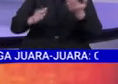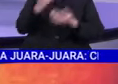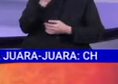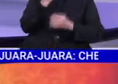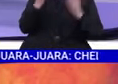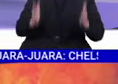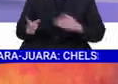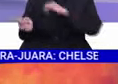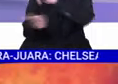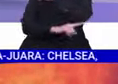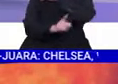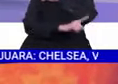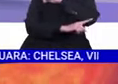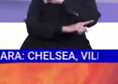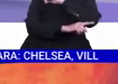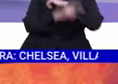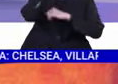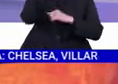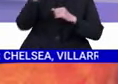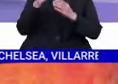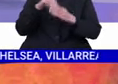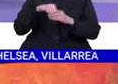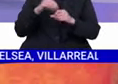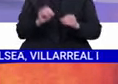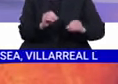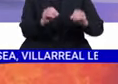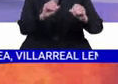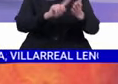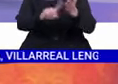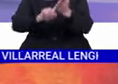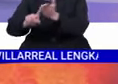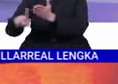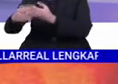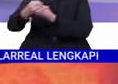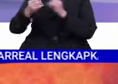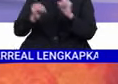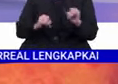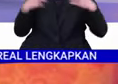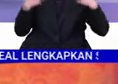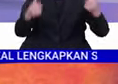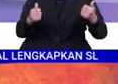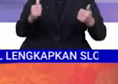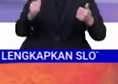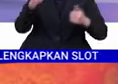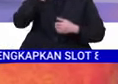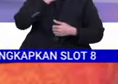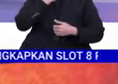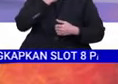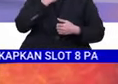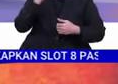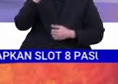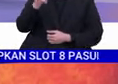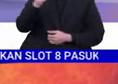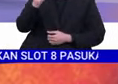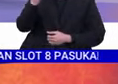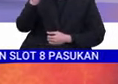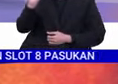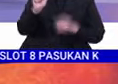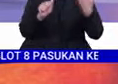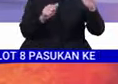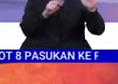dikontrol Atas kesalahan tersebut telah operasi yang dijalankan jabatan kesehatan Negeri jgn perak di daerah cinta pada